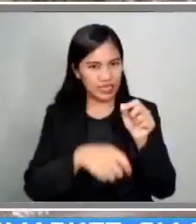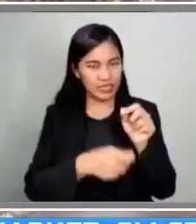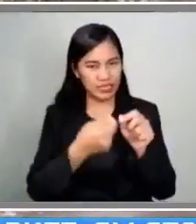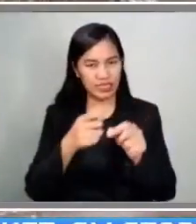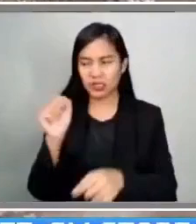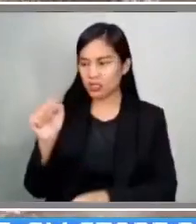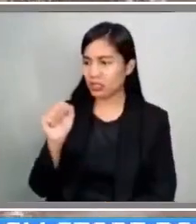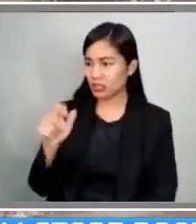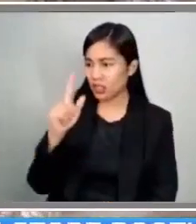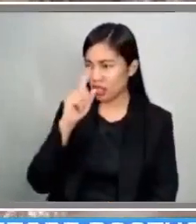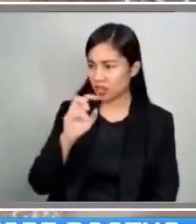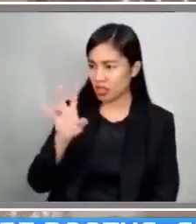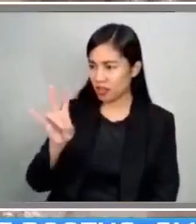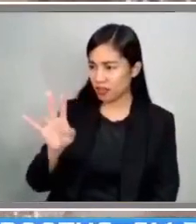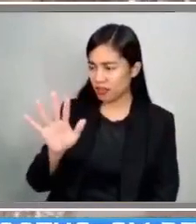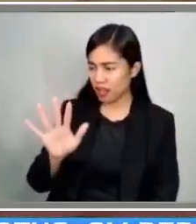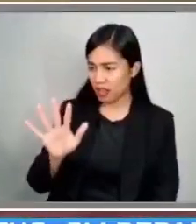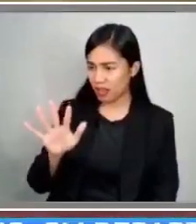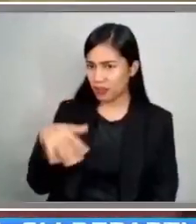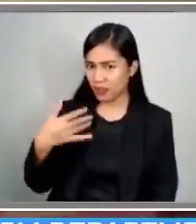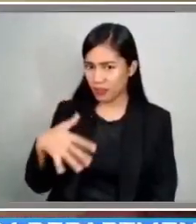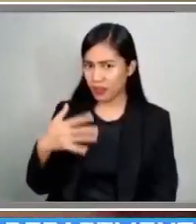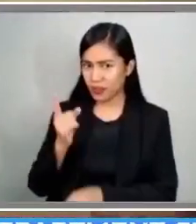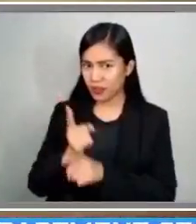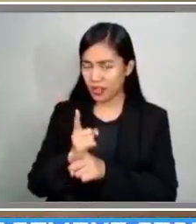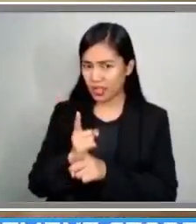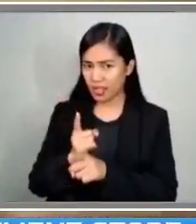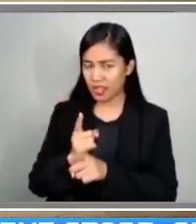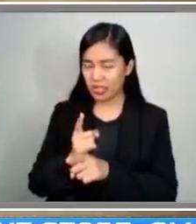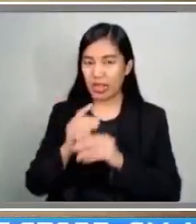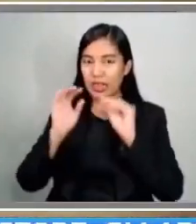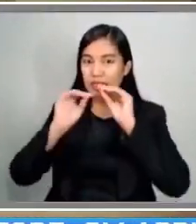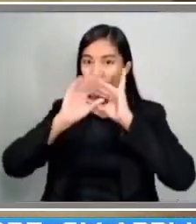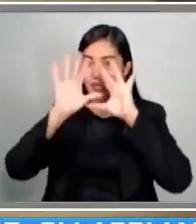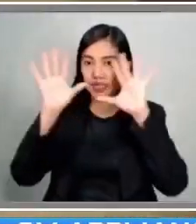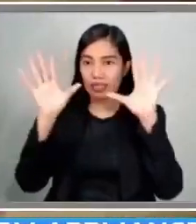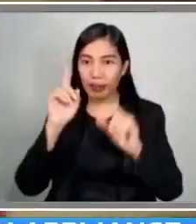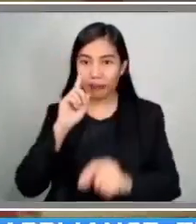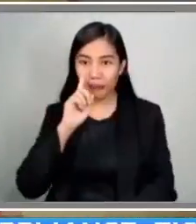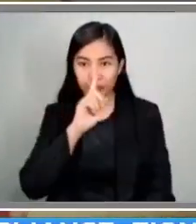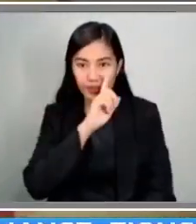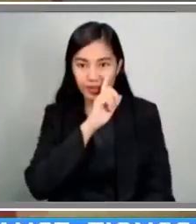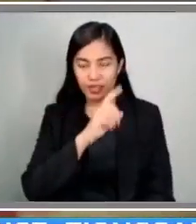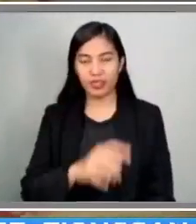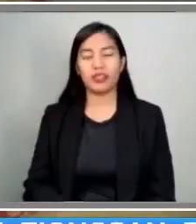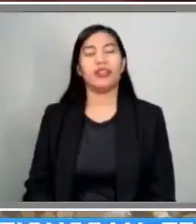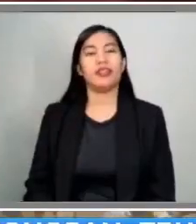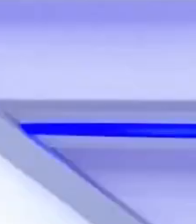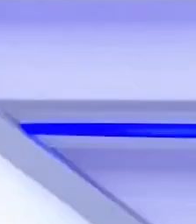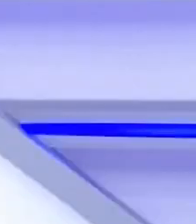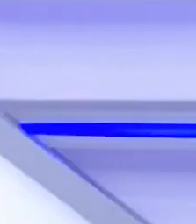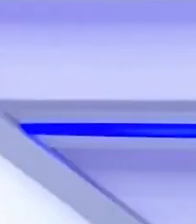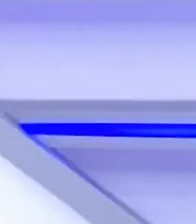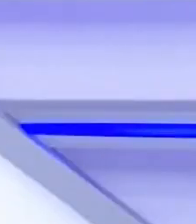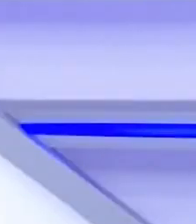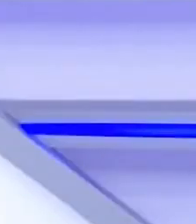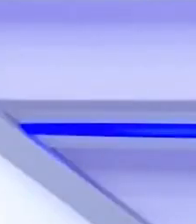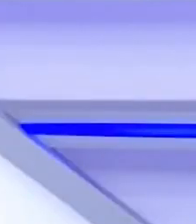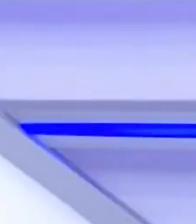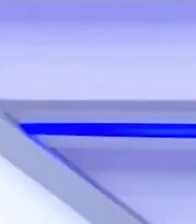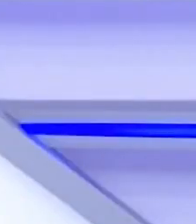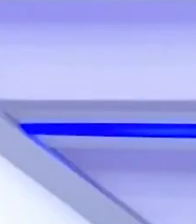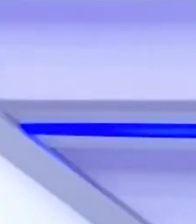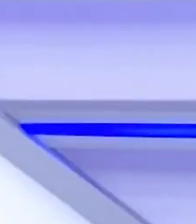ba? Makikita mo, ang linaw ng mata niya. Galing, oh. Galing. Galing, galing. Super. Balita ko,